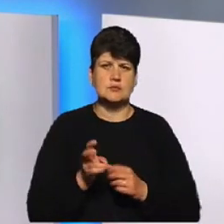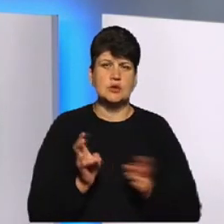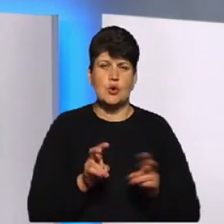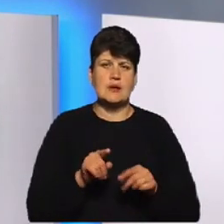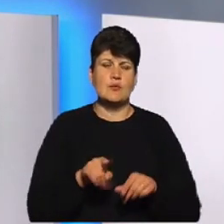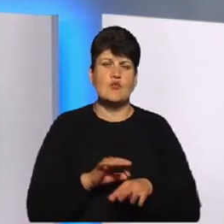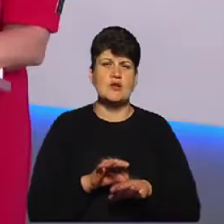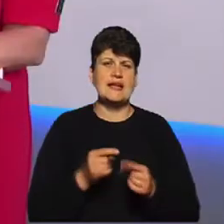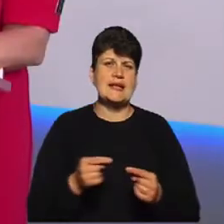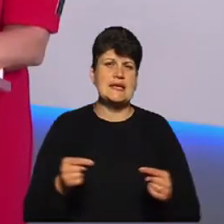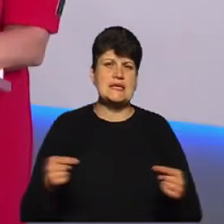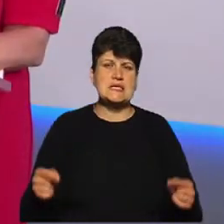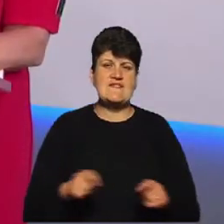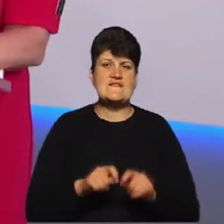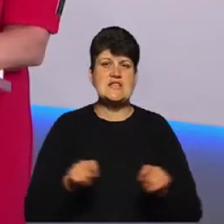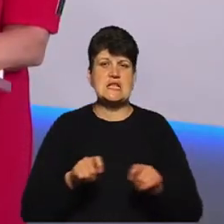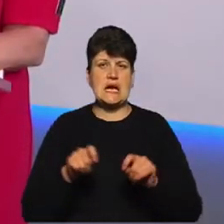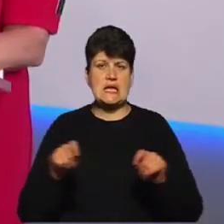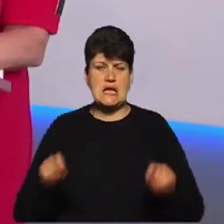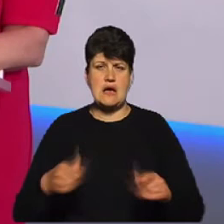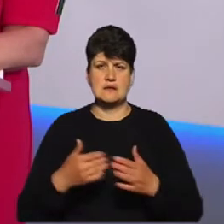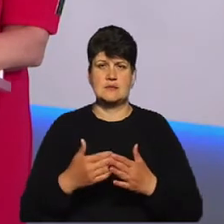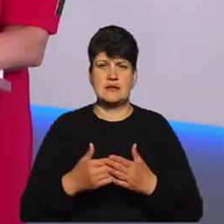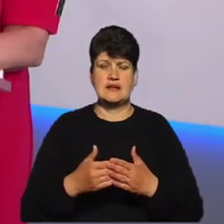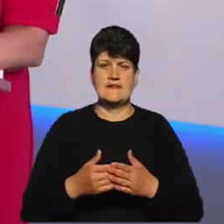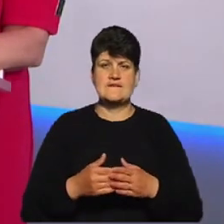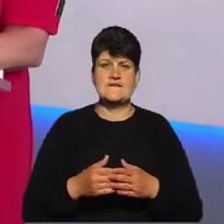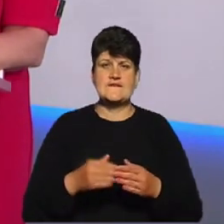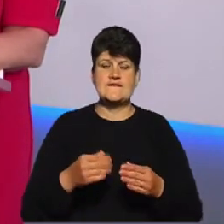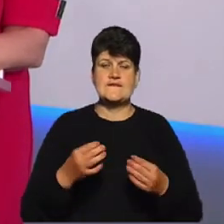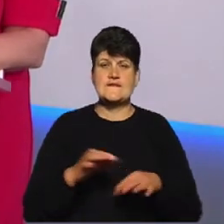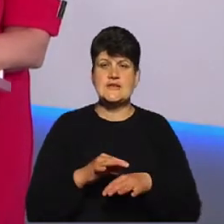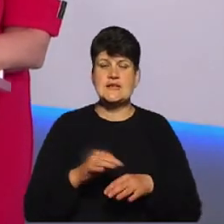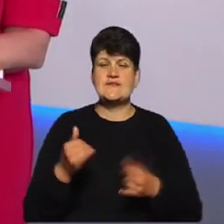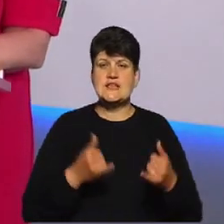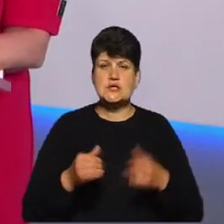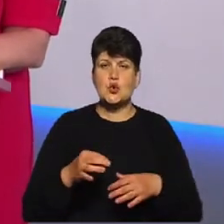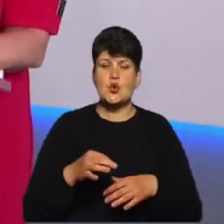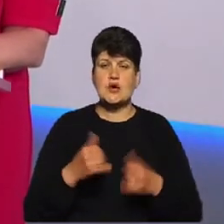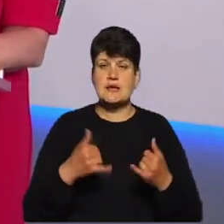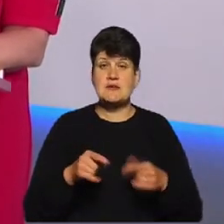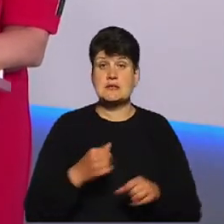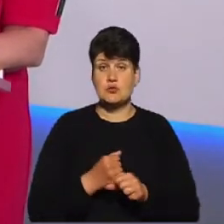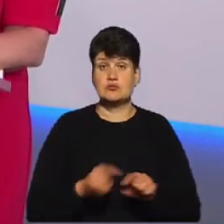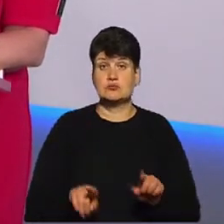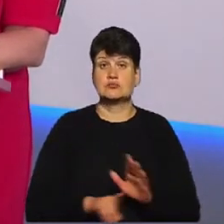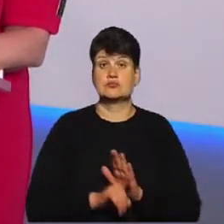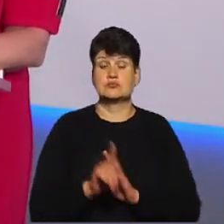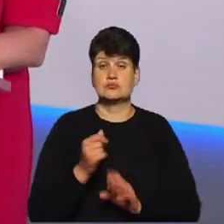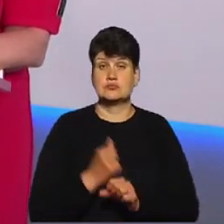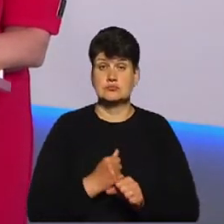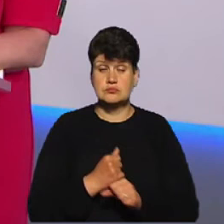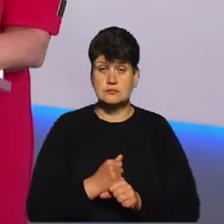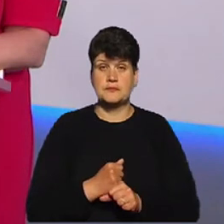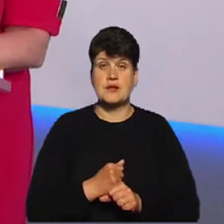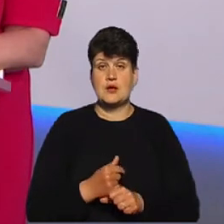такі фізико-хімічні. Він запрацював, він відроджується. Ну і хочу сказати, що для того, щоб дізнатися, що нового є в Тернополі,